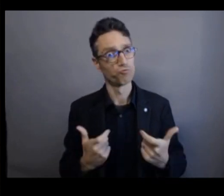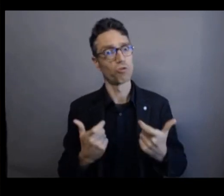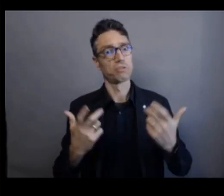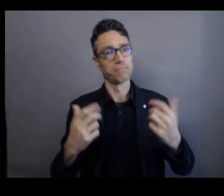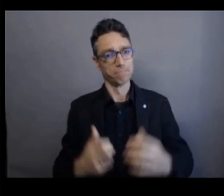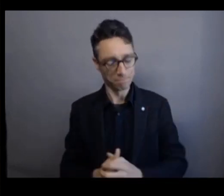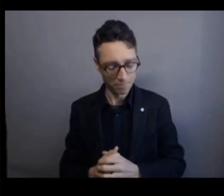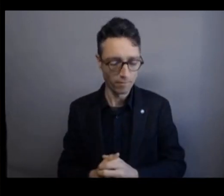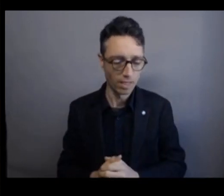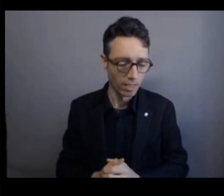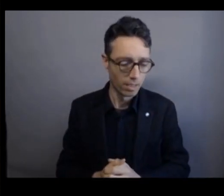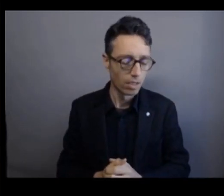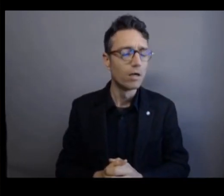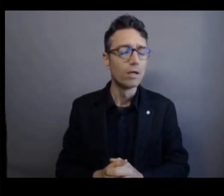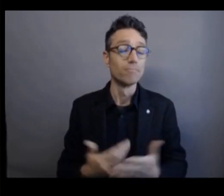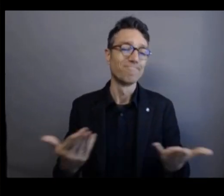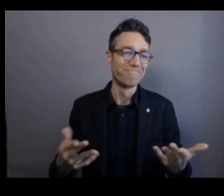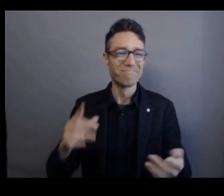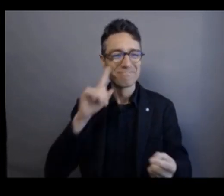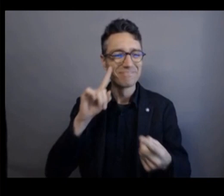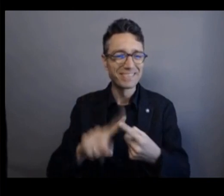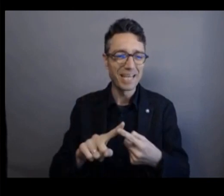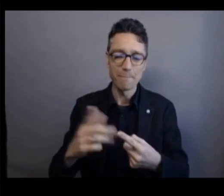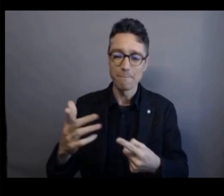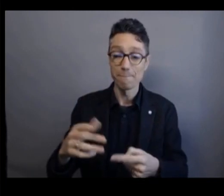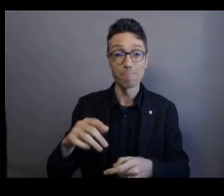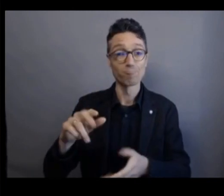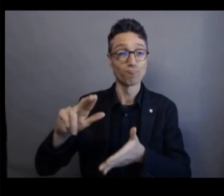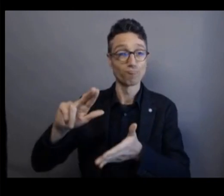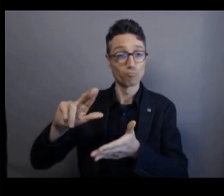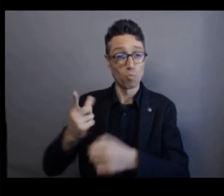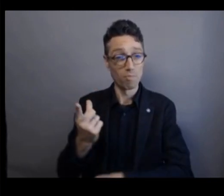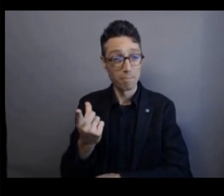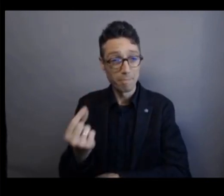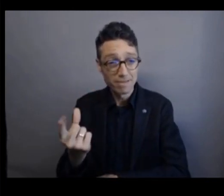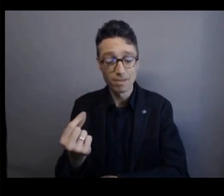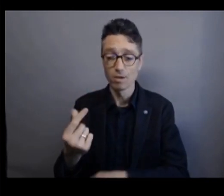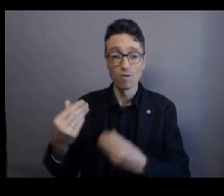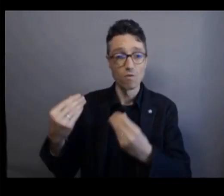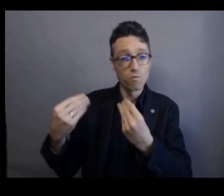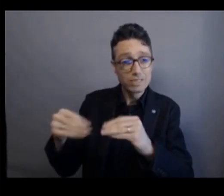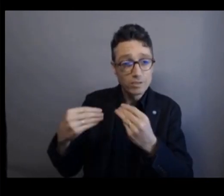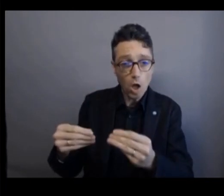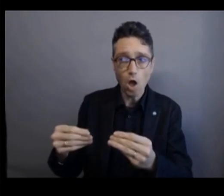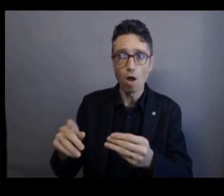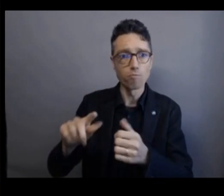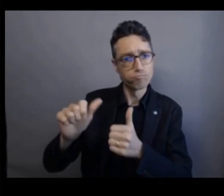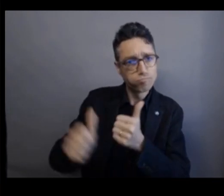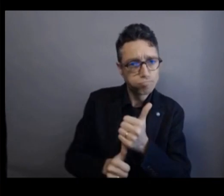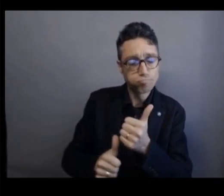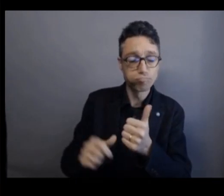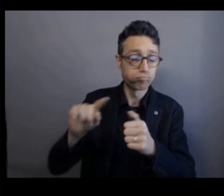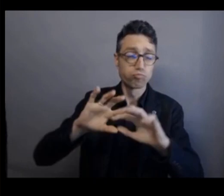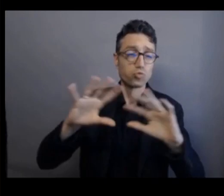sous-traitants, fournisseurs, d'ailleurs, on parle de la formation, mais en fait c'est vrai, je pense, pour tous les sujets, pour l'accessibilité numérique, pour la formation